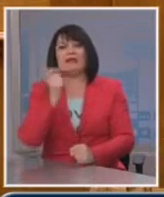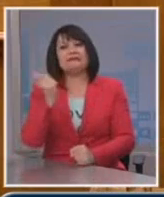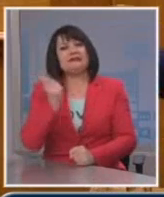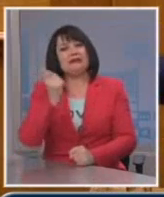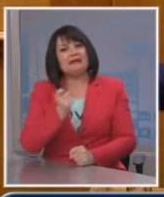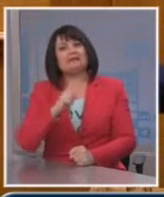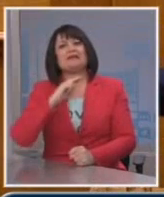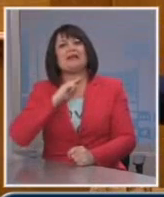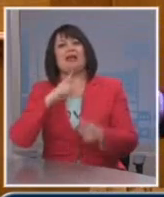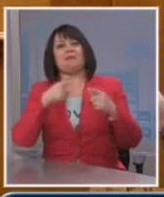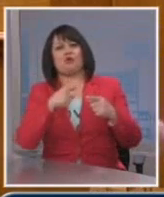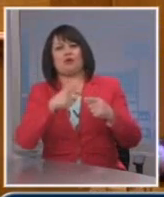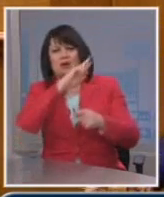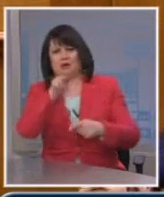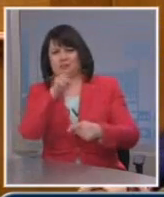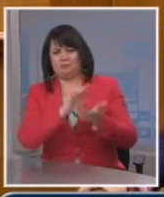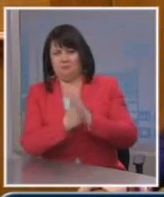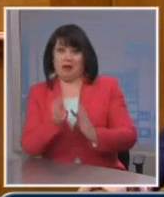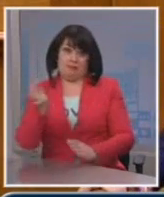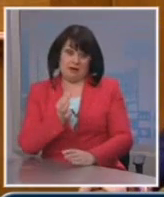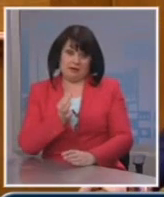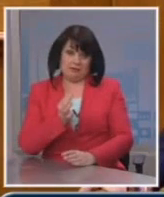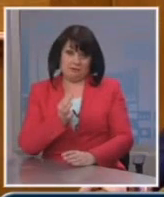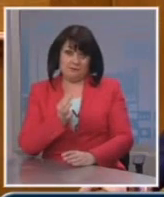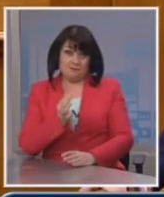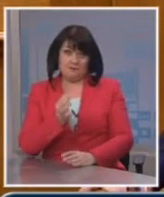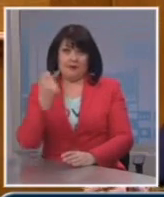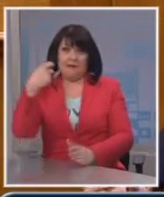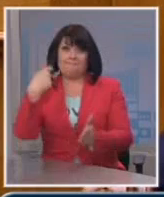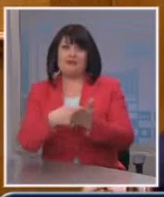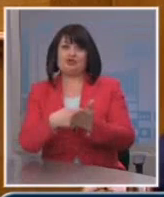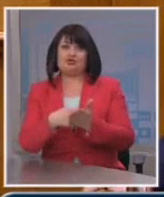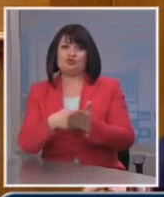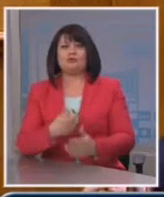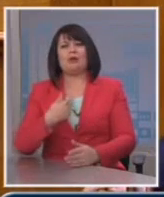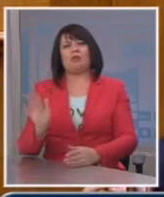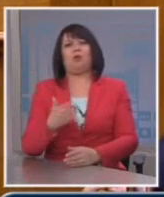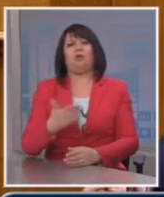τις επικουρικές τις έχετε ούτως ή άλλως ξεγραμμένες, και στους μισθούς και απολύσεις.